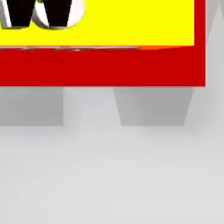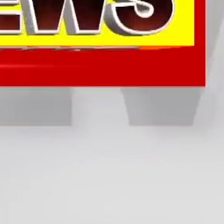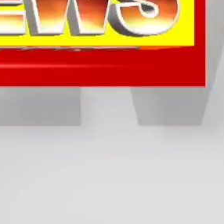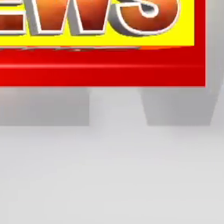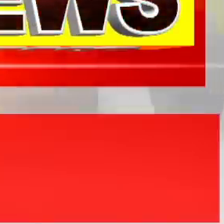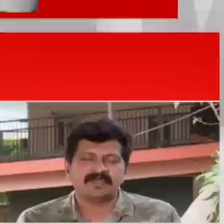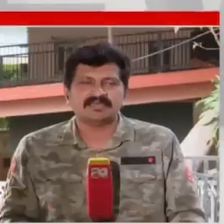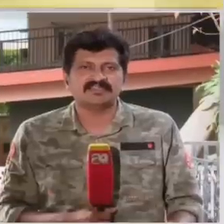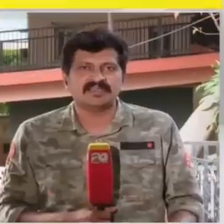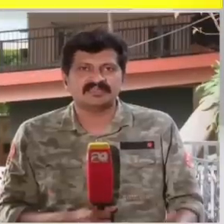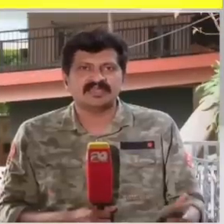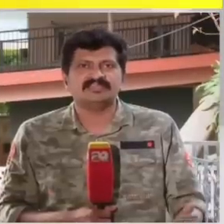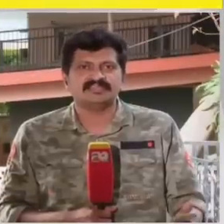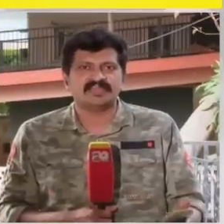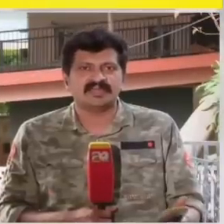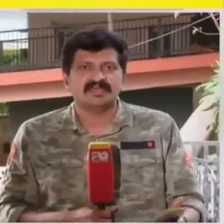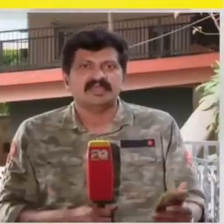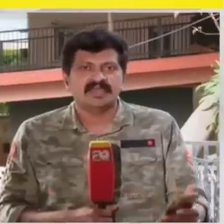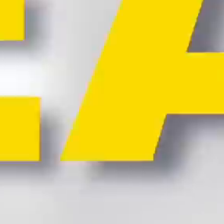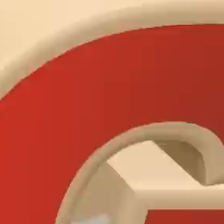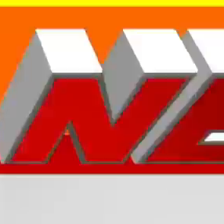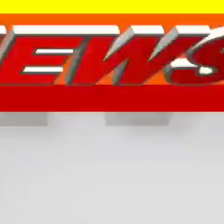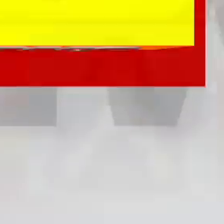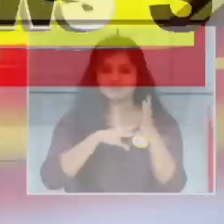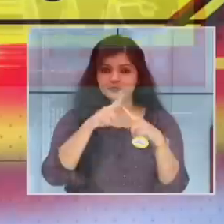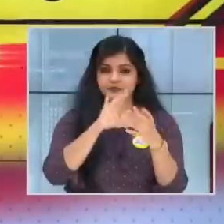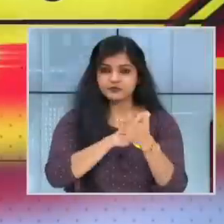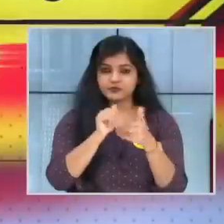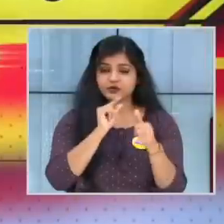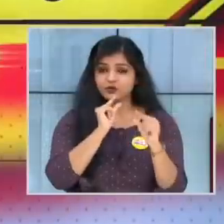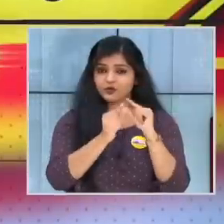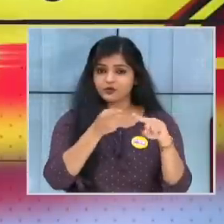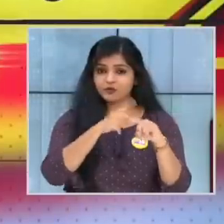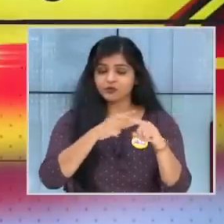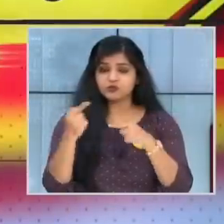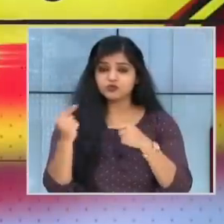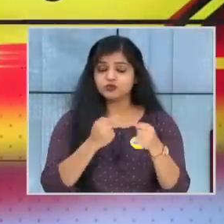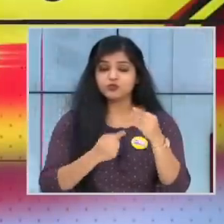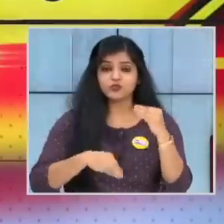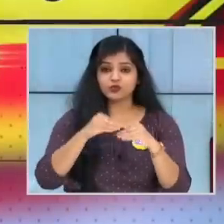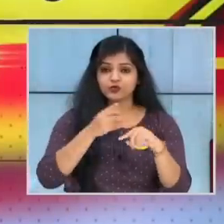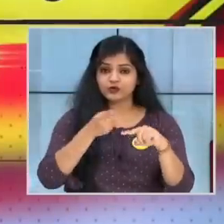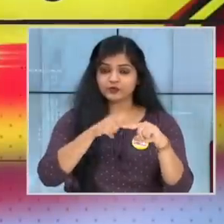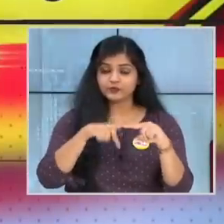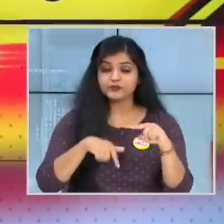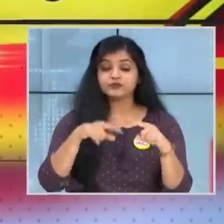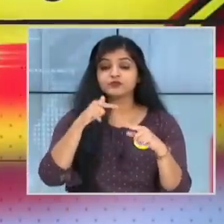കമ്മീഷനും പരാതി നൽകിയത്. മമതാ ബാനർജിക്കെതിരായ അധിക്ഷേപ പരാമർശം വലിയ വിവാദമായിരുന്നു. ഈ സാഹചര്യത്തിൽ കൂടിയാണ്